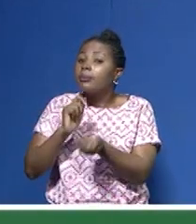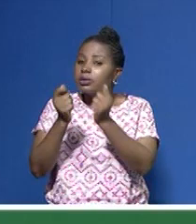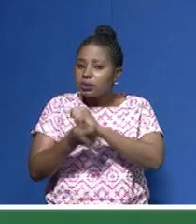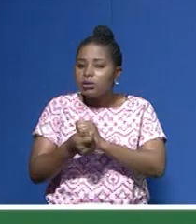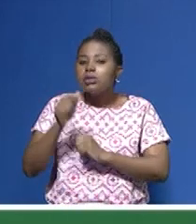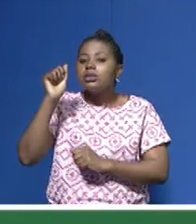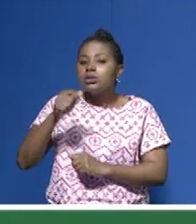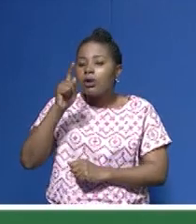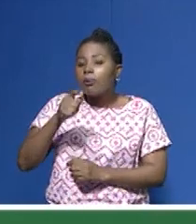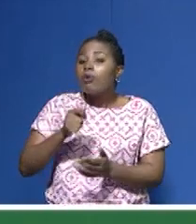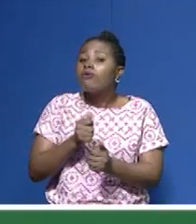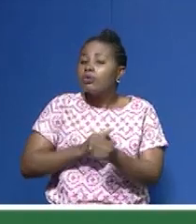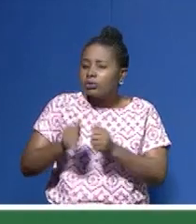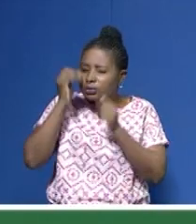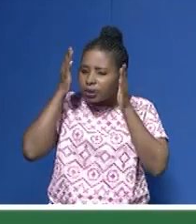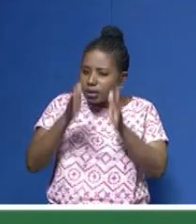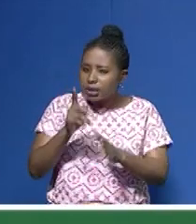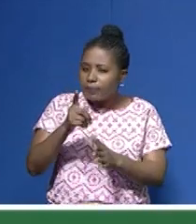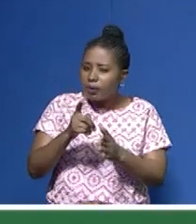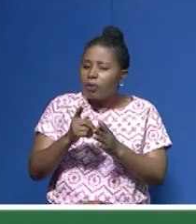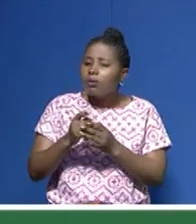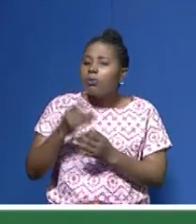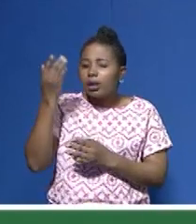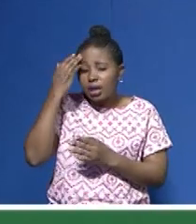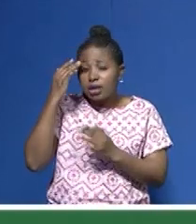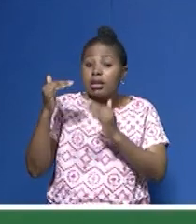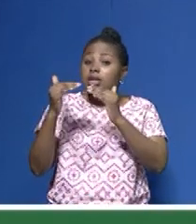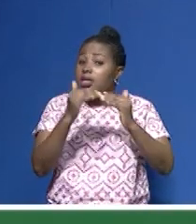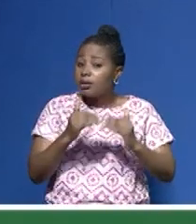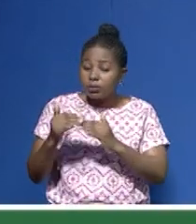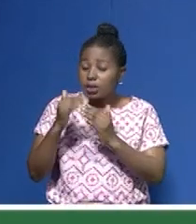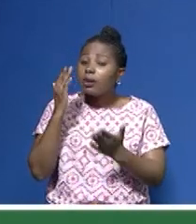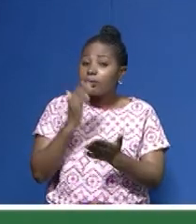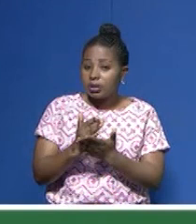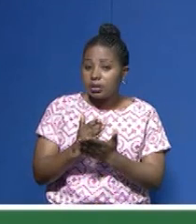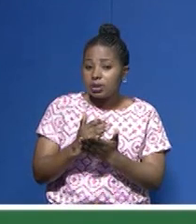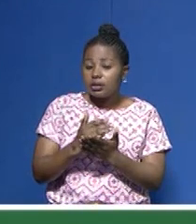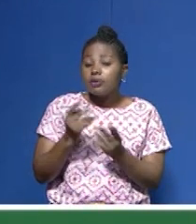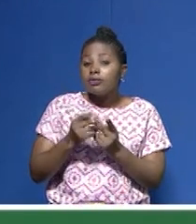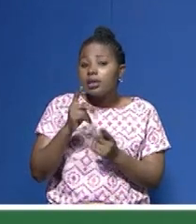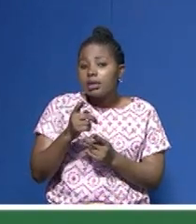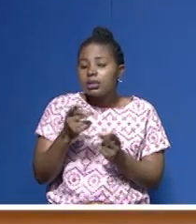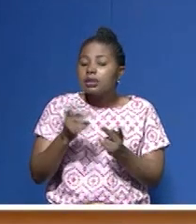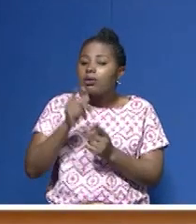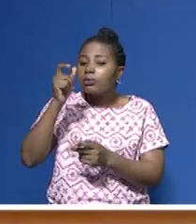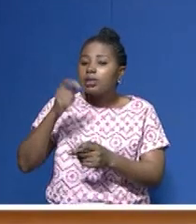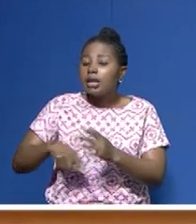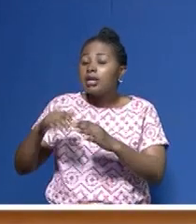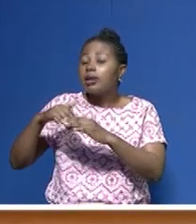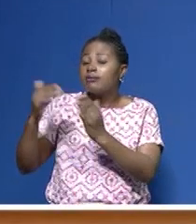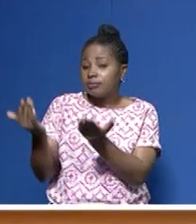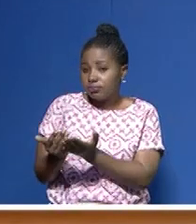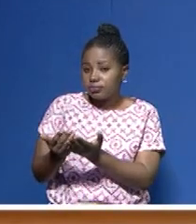wanakopikwa viongozi makini kwenye kujali demokrasia ya kweli na uhakika, lakini pia nidhamu kwa viongozi pamoja na wanachama wake. Kabla ya